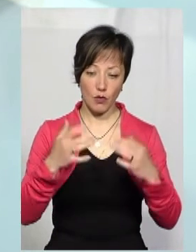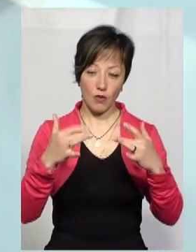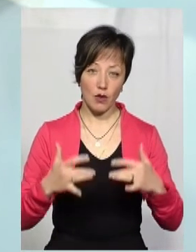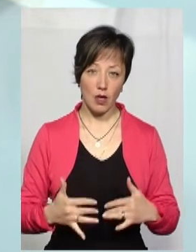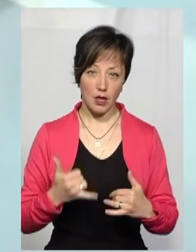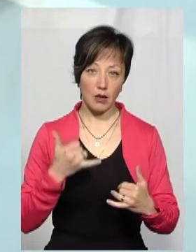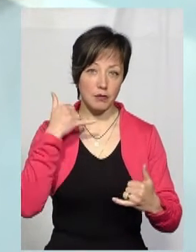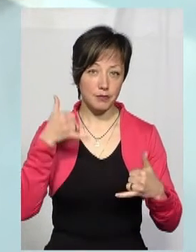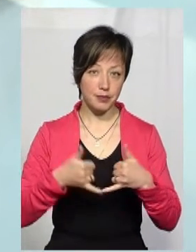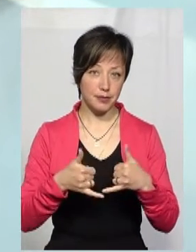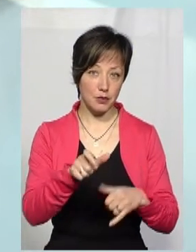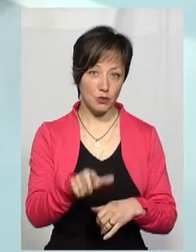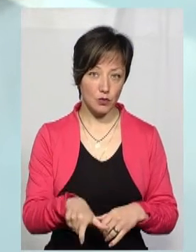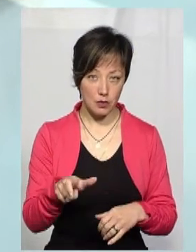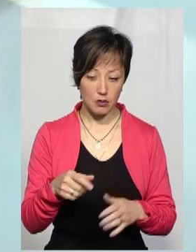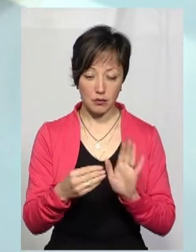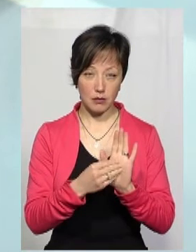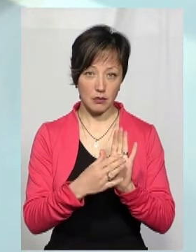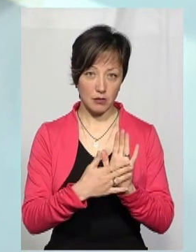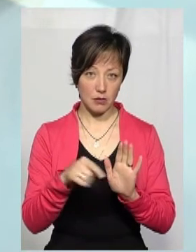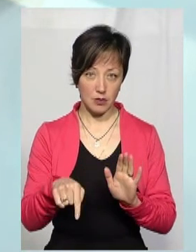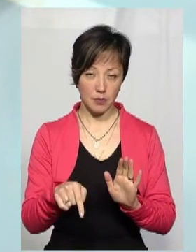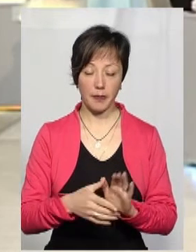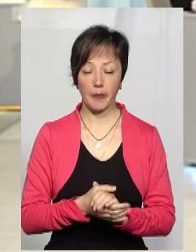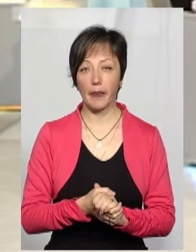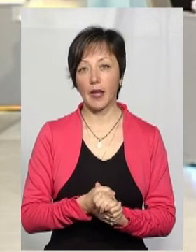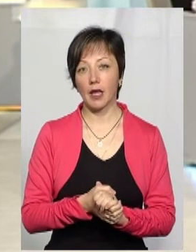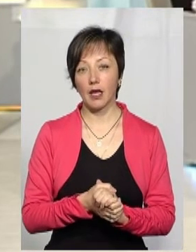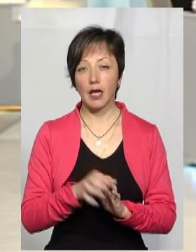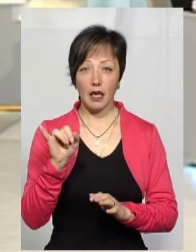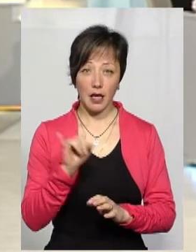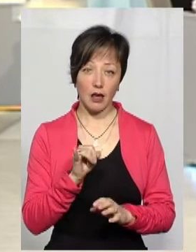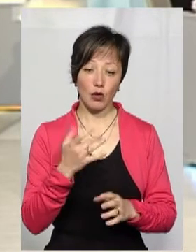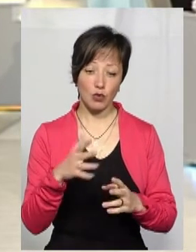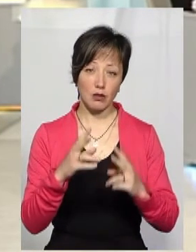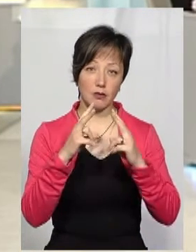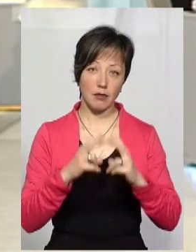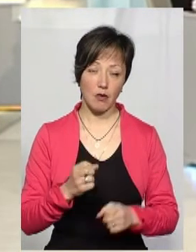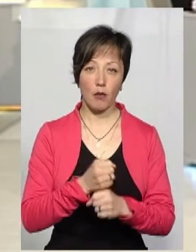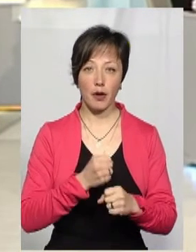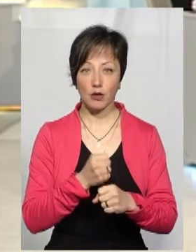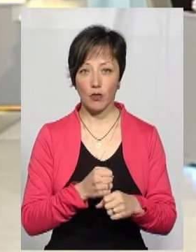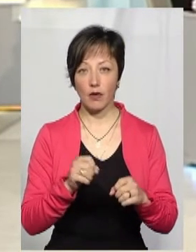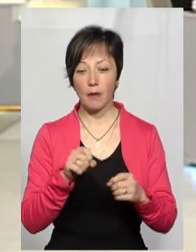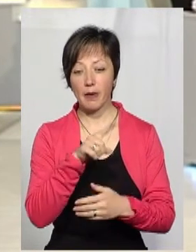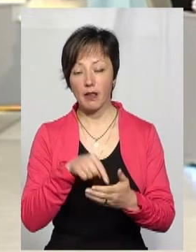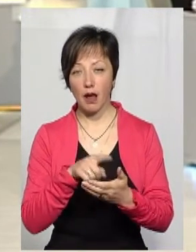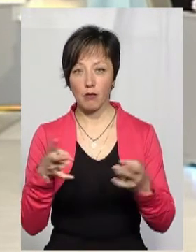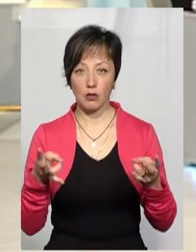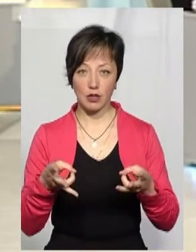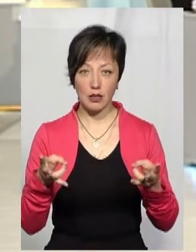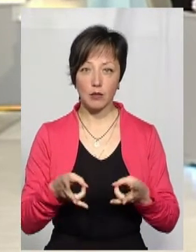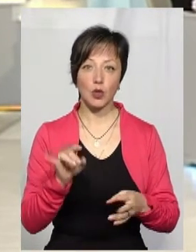зв'язується з людиною по телефону, по тих контактних даних, які людина вказала в цій заяві, і вже опрацьовує там певні дані, питання, які